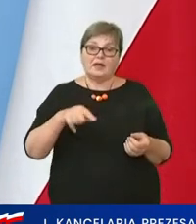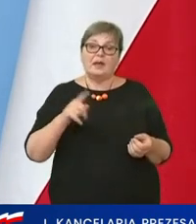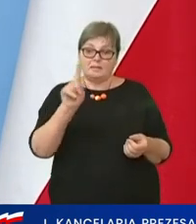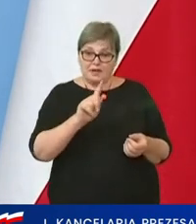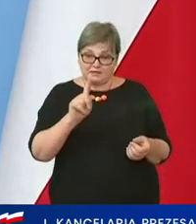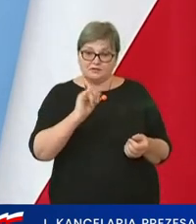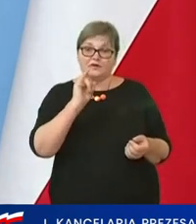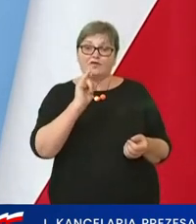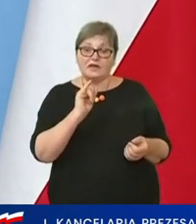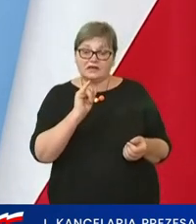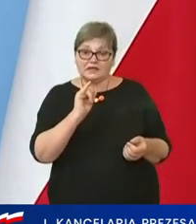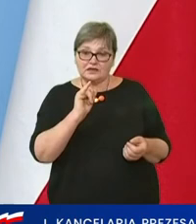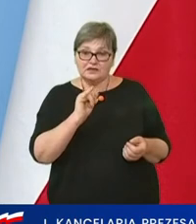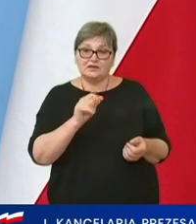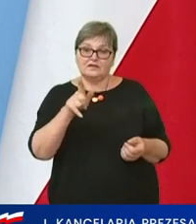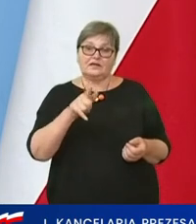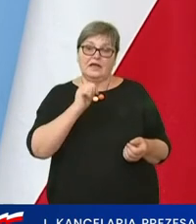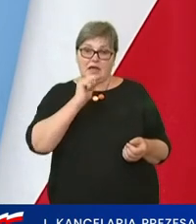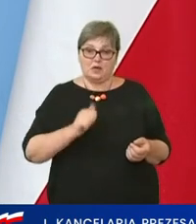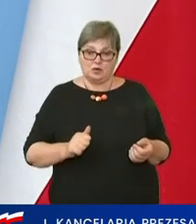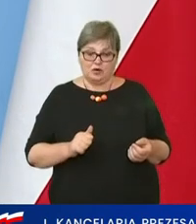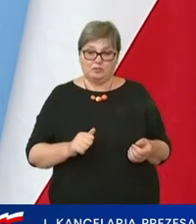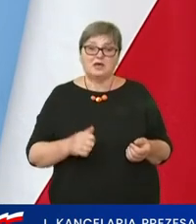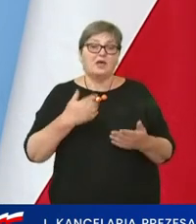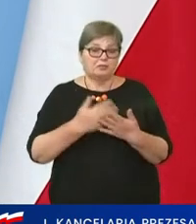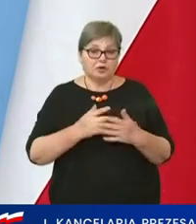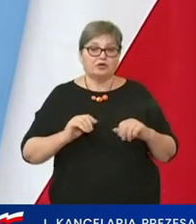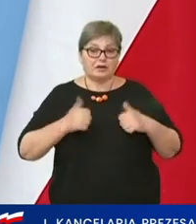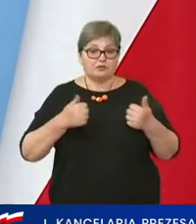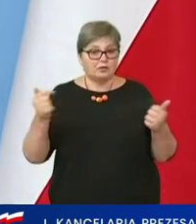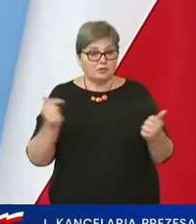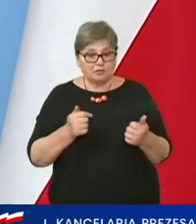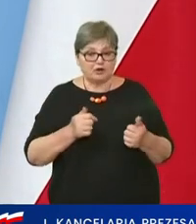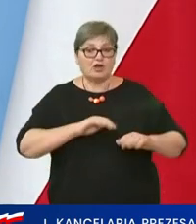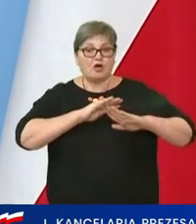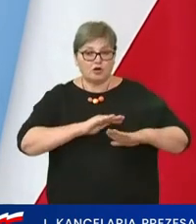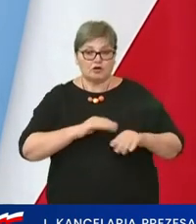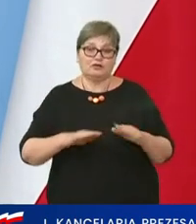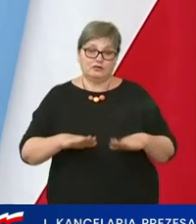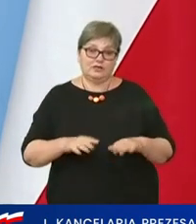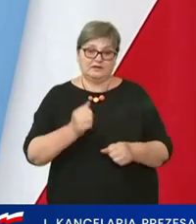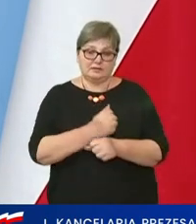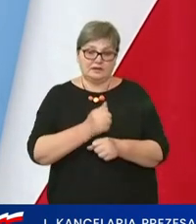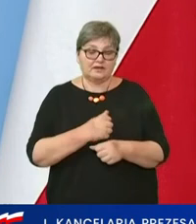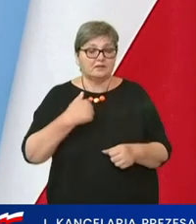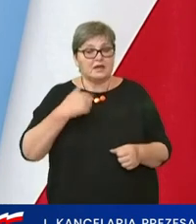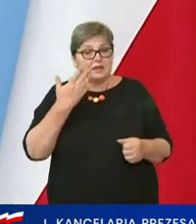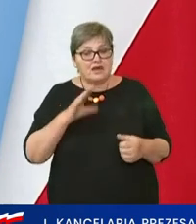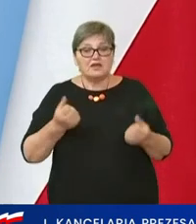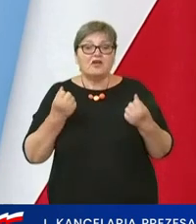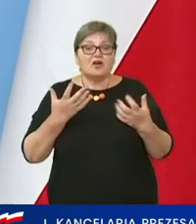abyśmy przede wszystkim mogli analizować i ochronić miejsca pracy na tym nam zależy zależy nam na tym aby